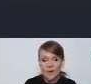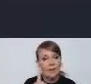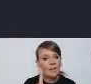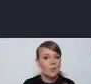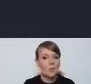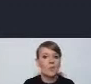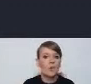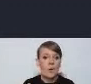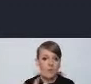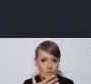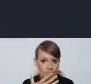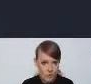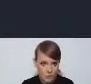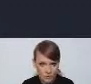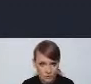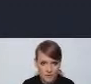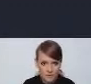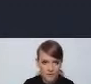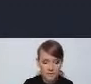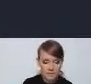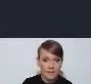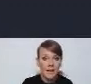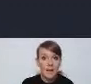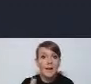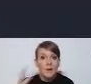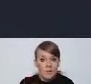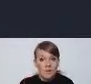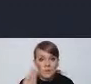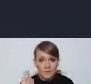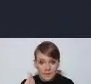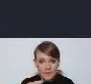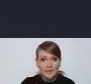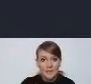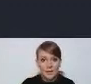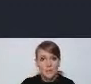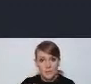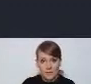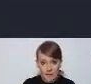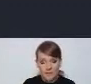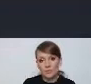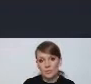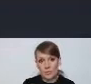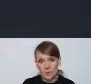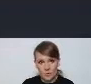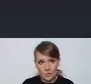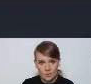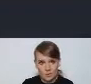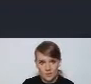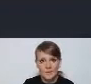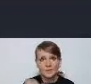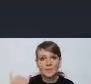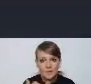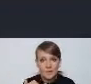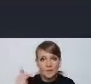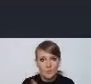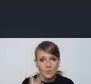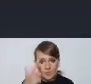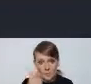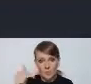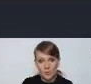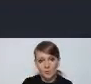do wykorzystania, bo pozyskanie pieniędzy z sektora prywatnego kosztuje i zawsze trzeba pamiętać o tym, że trzeba